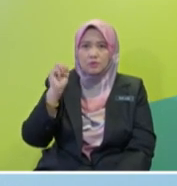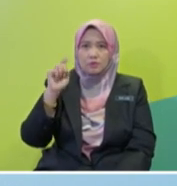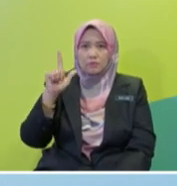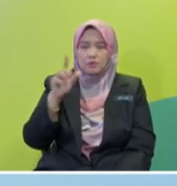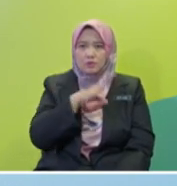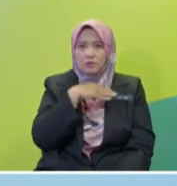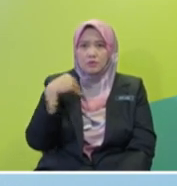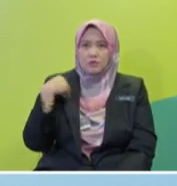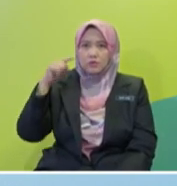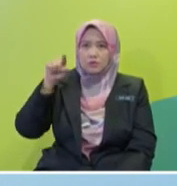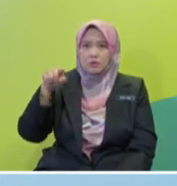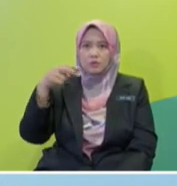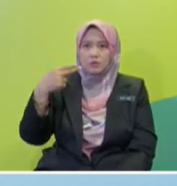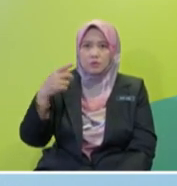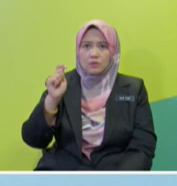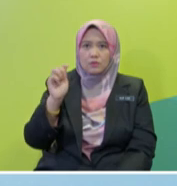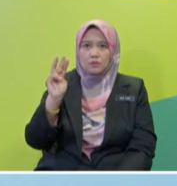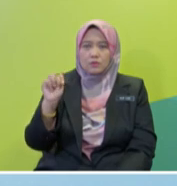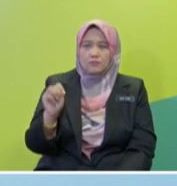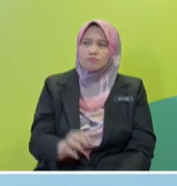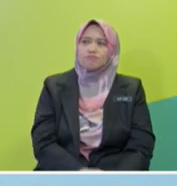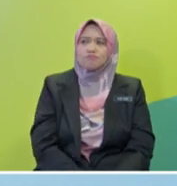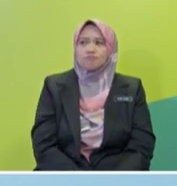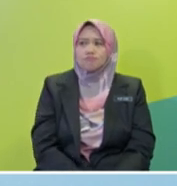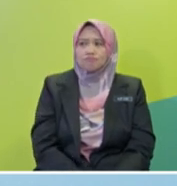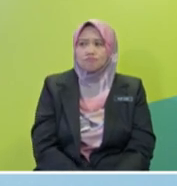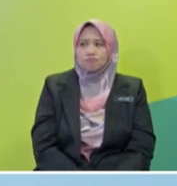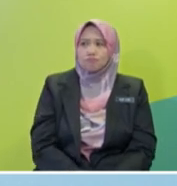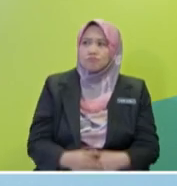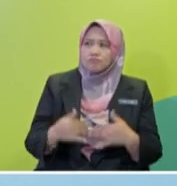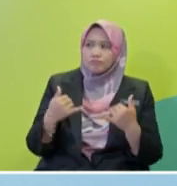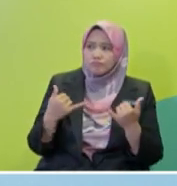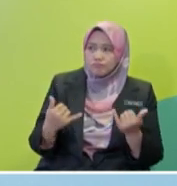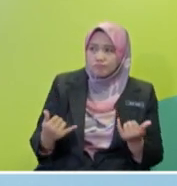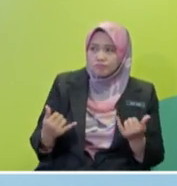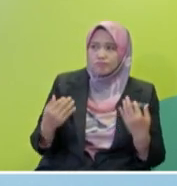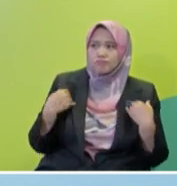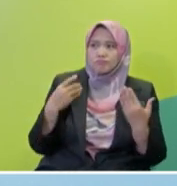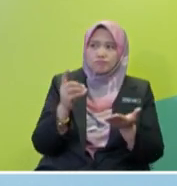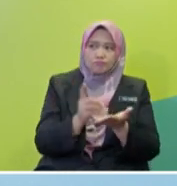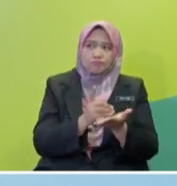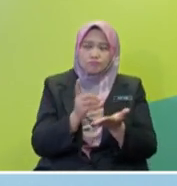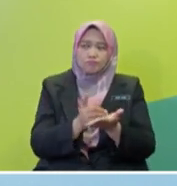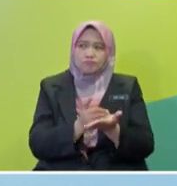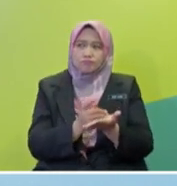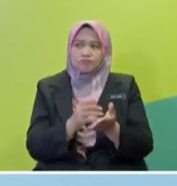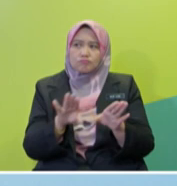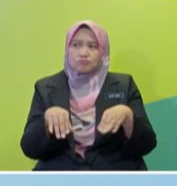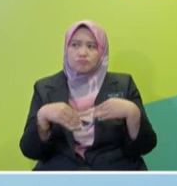jadi dokumen smpl ini adalah mengenai konsep Bagaimana Dokumen itu dipaparkan jadi begitu